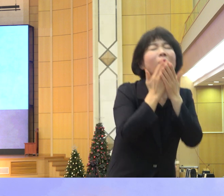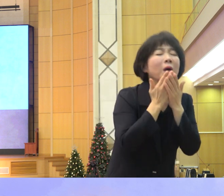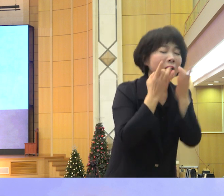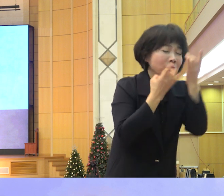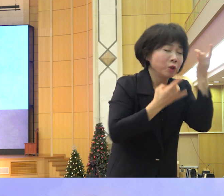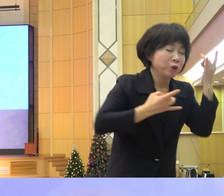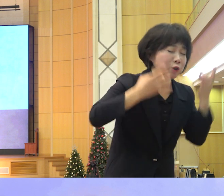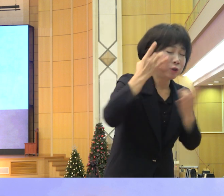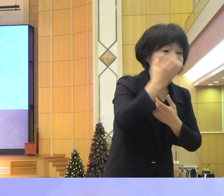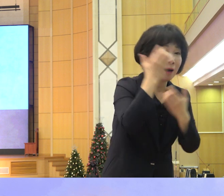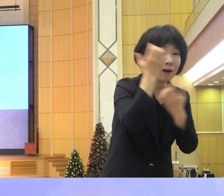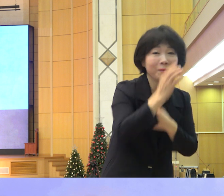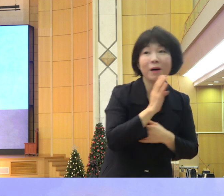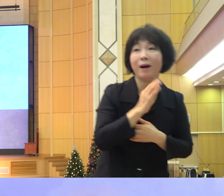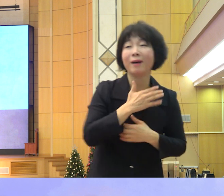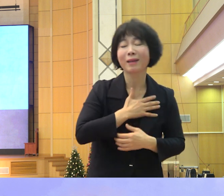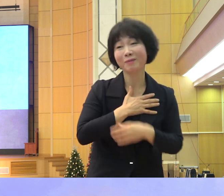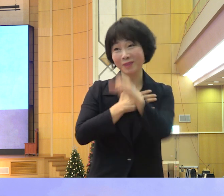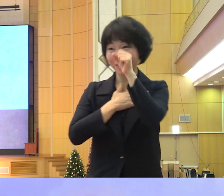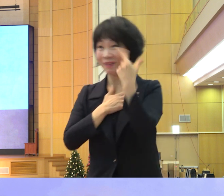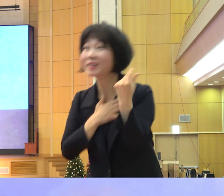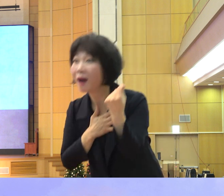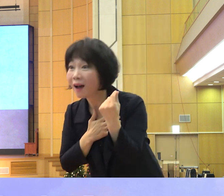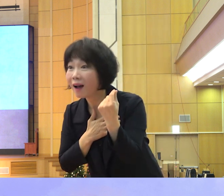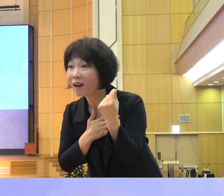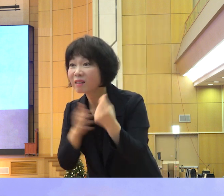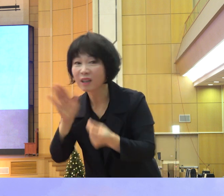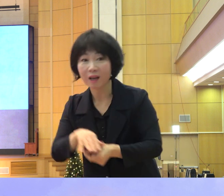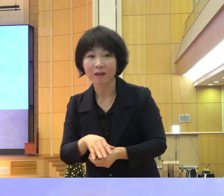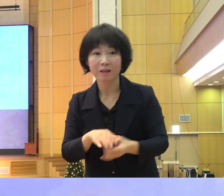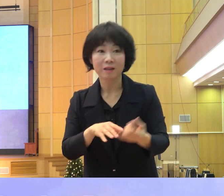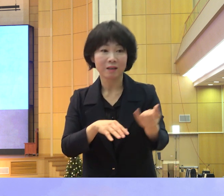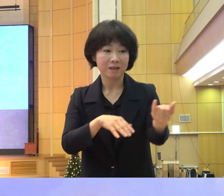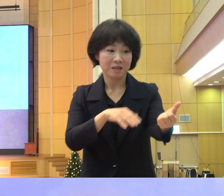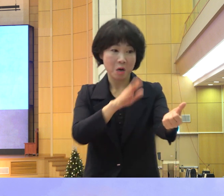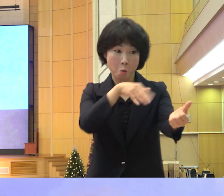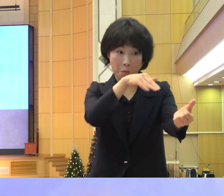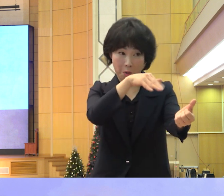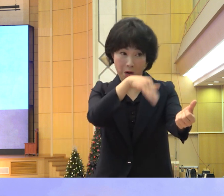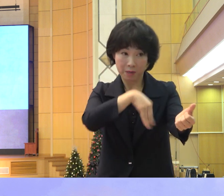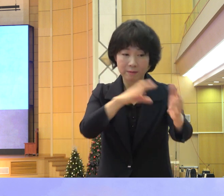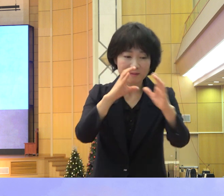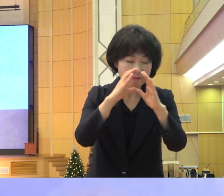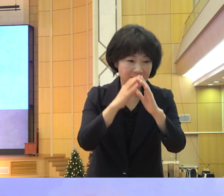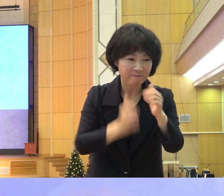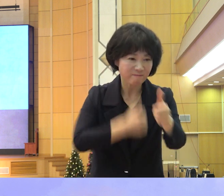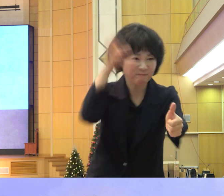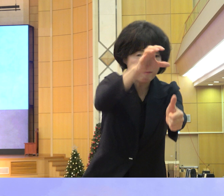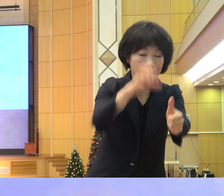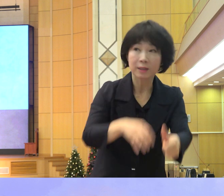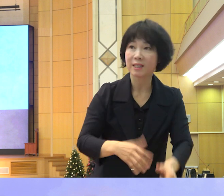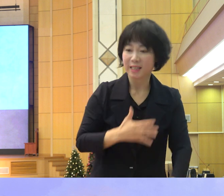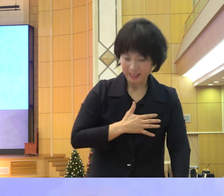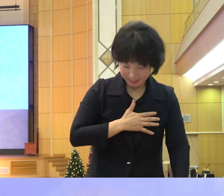좌우가 된다니까. 기분 나쁘면요 아무리 맛있는 거 먹어도 소화도 안 돼. 이쁜 것도